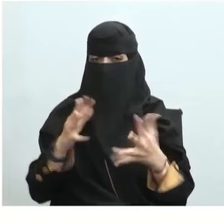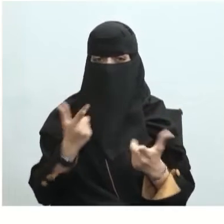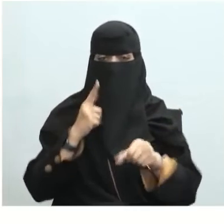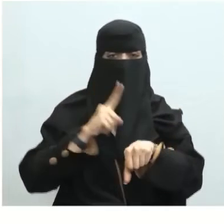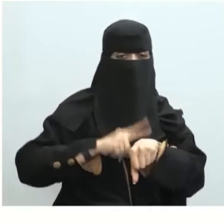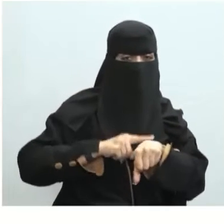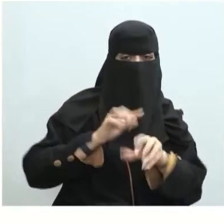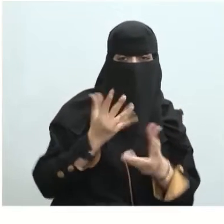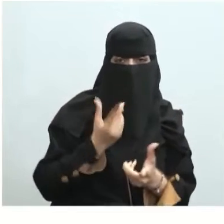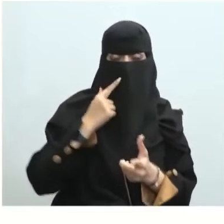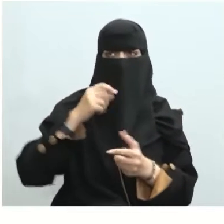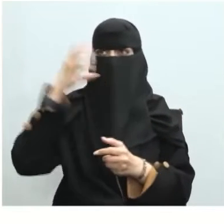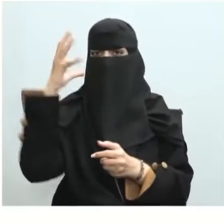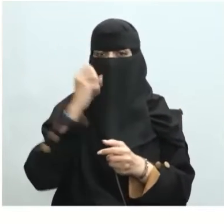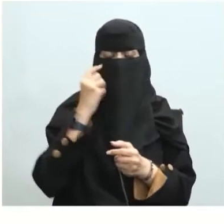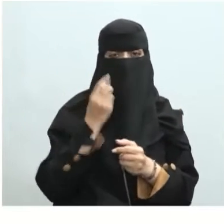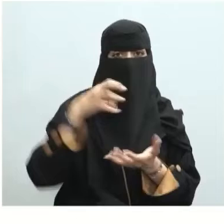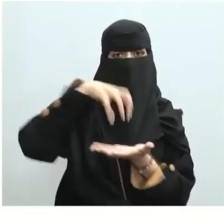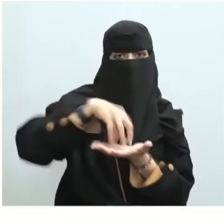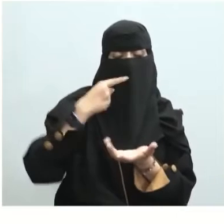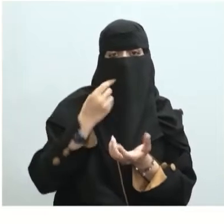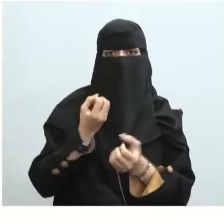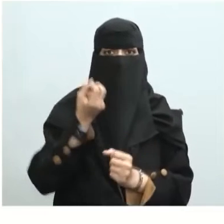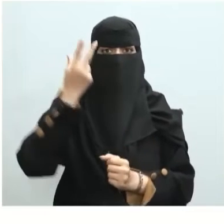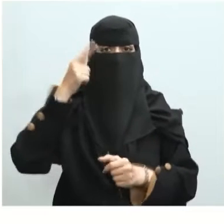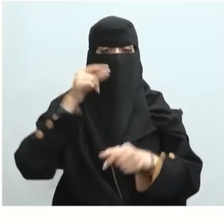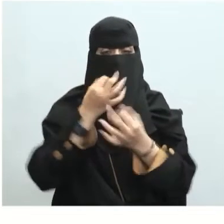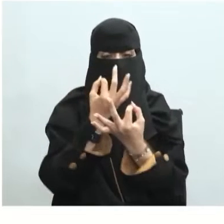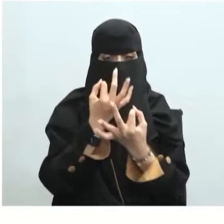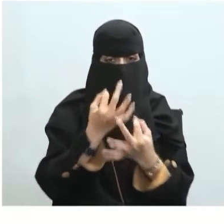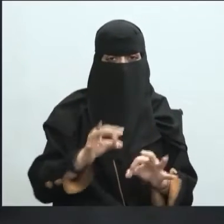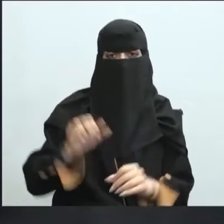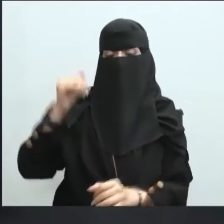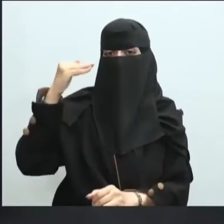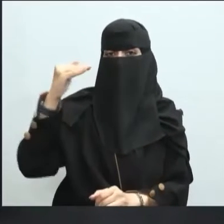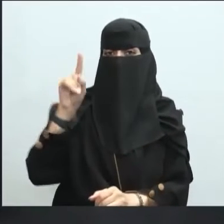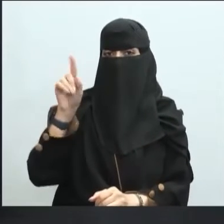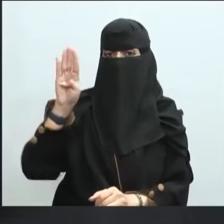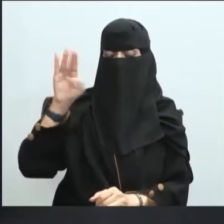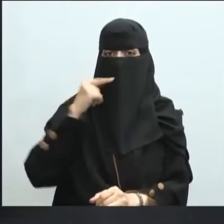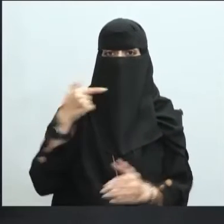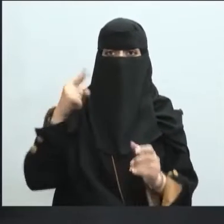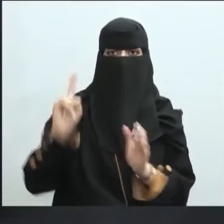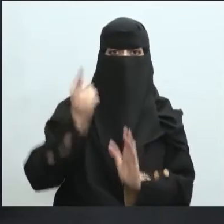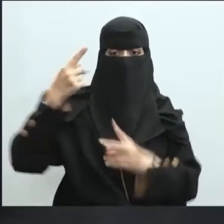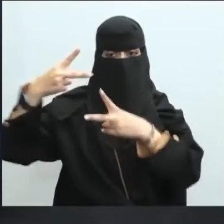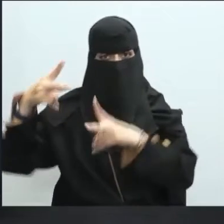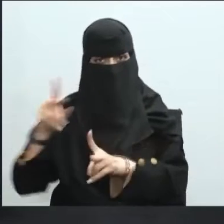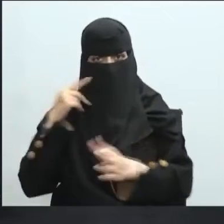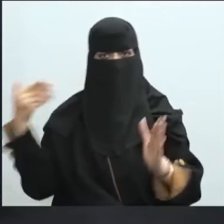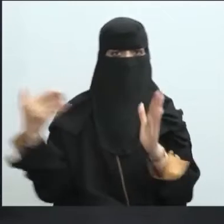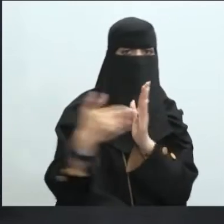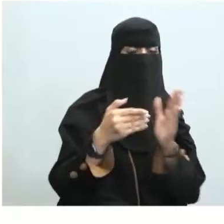زمان مكان فكره وحبكه حبكه مقصد بها من البدايه الى الى النهايه هذه عناصر